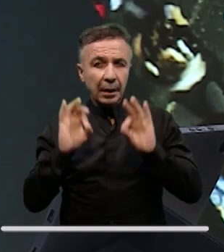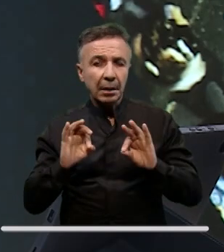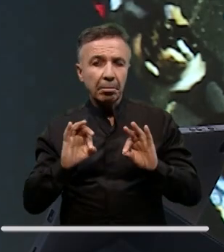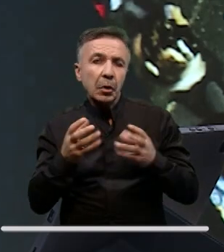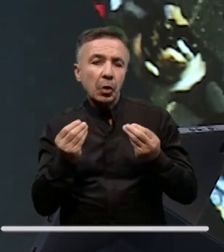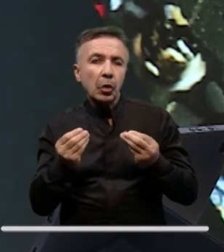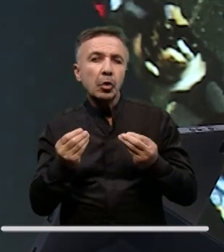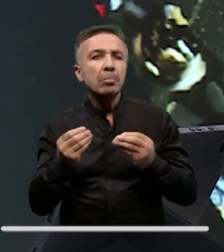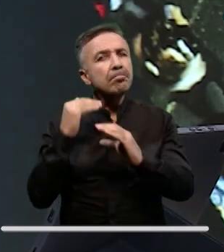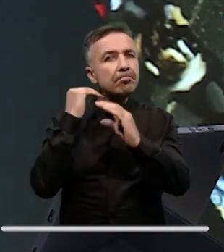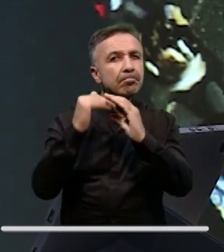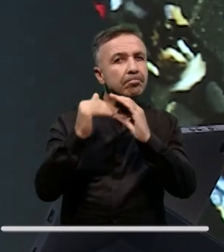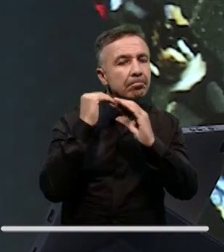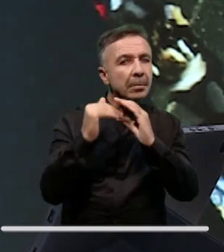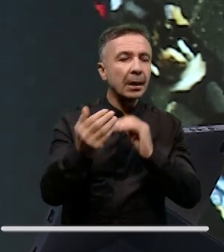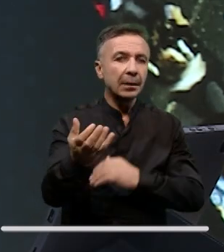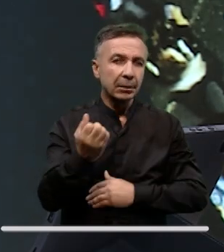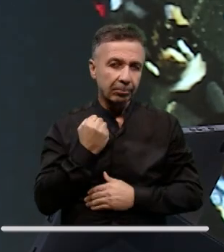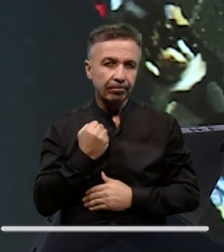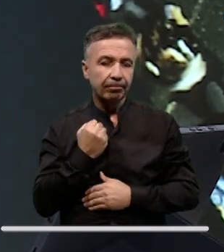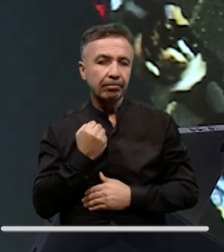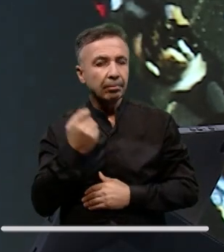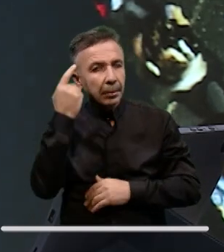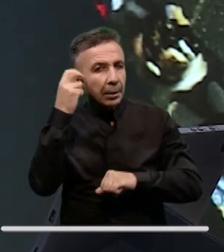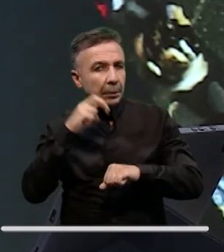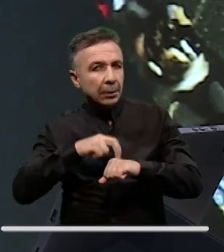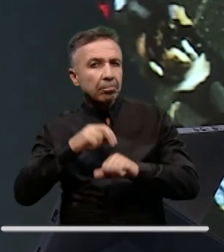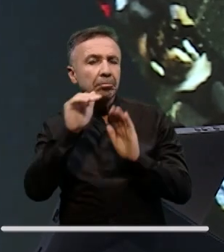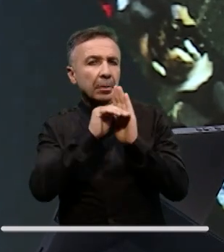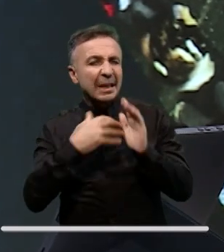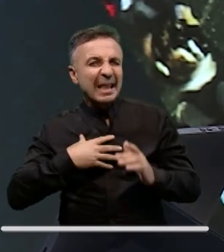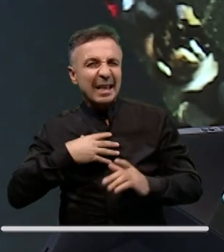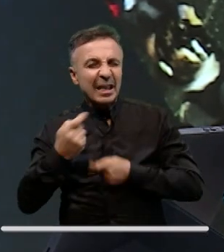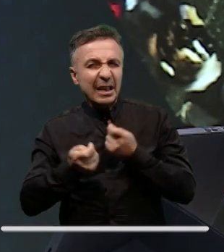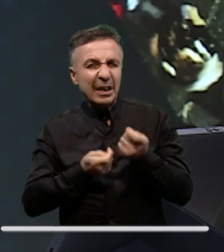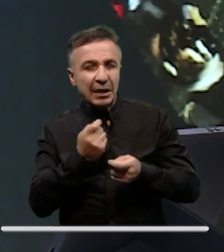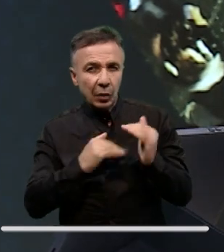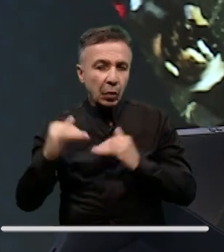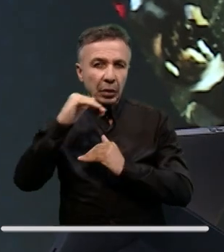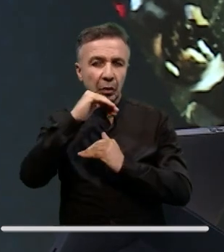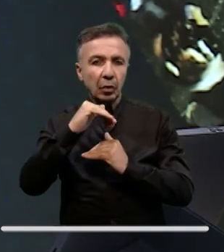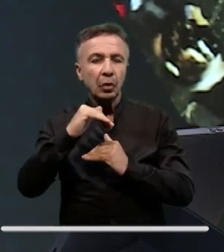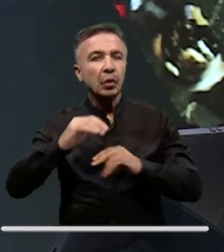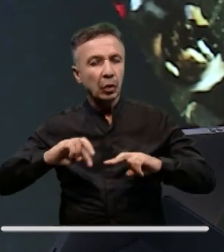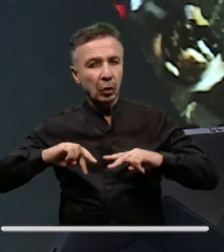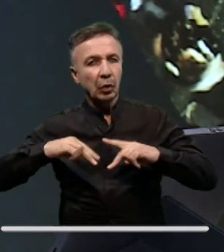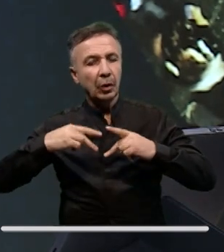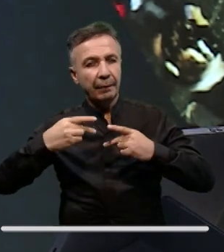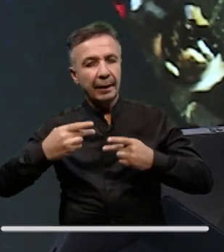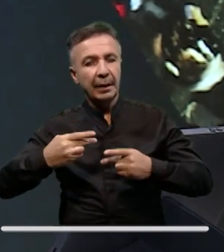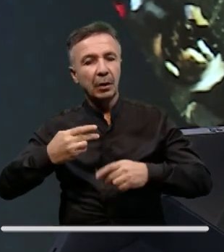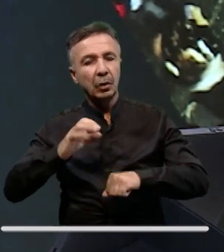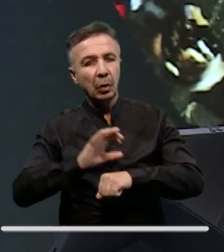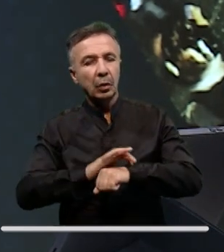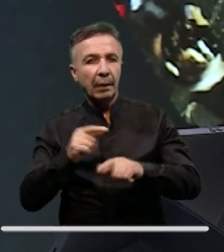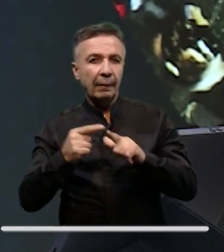aldık hatırlar mısınız bilmiyorum ama programımızı Din İşleri Yüksek Kurulu başkan vekili sayın doktor Fatih Mehmet